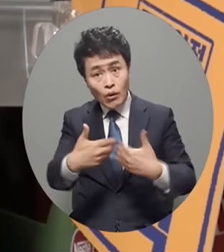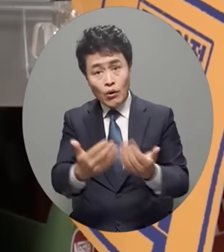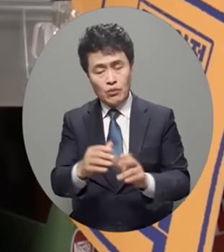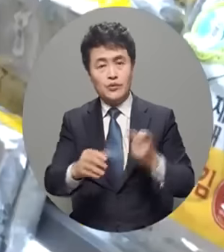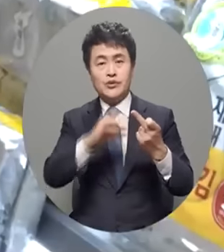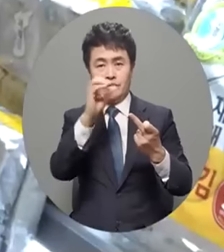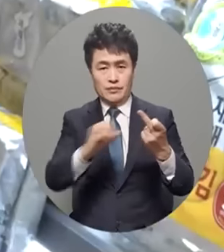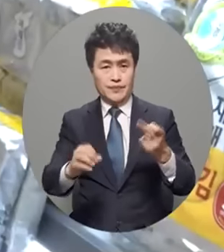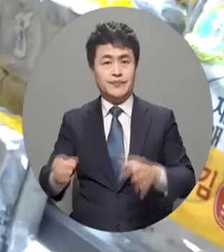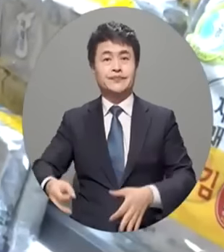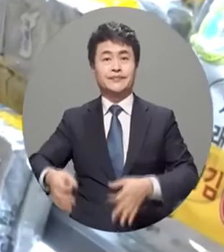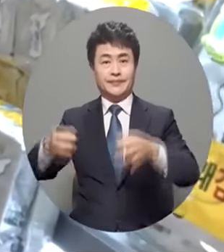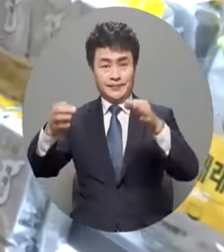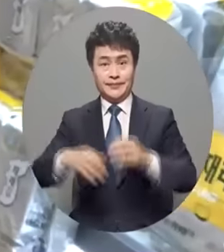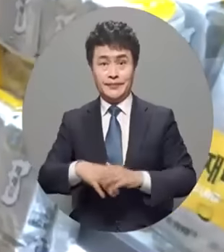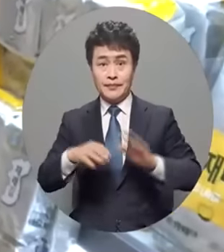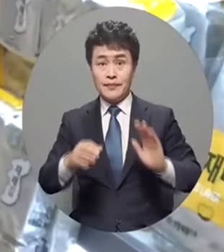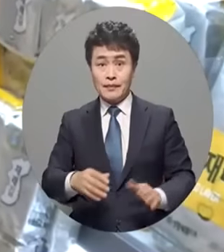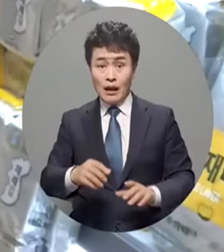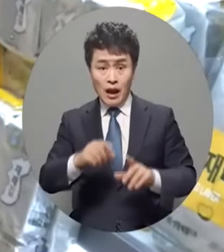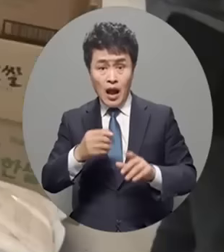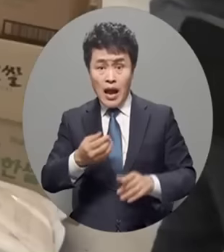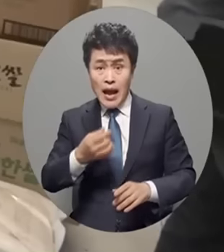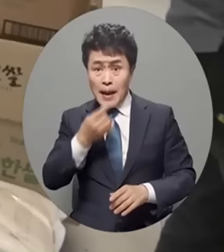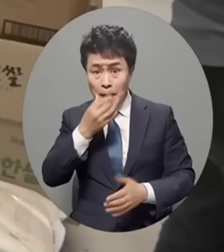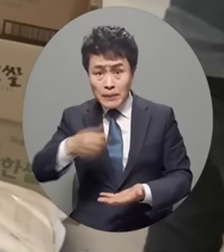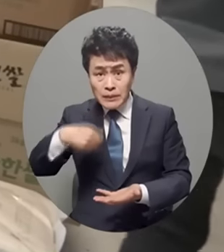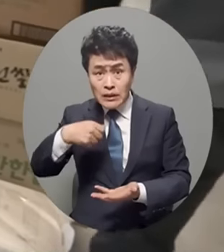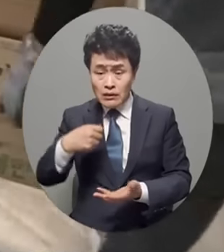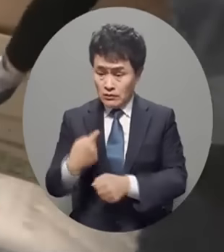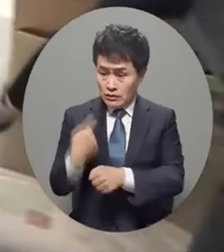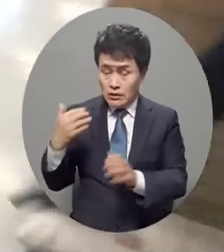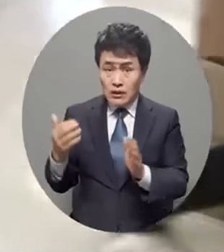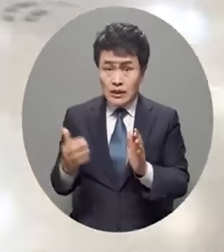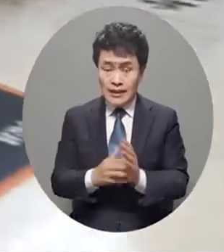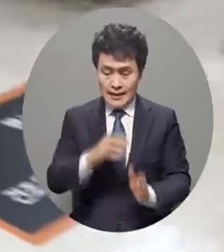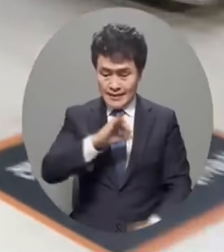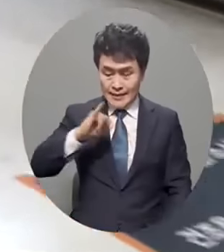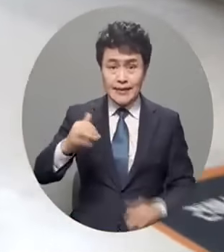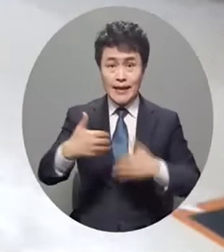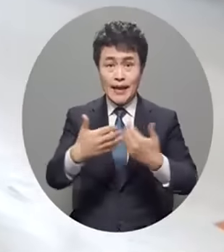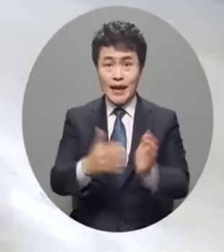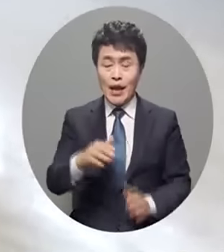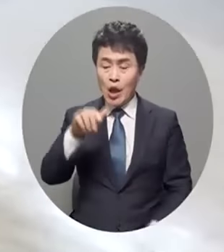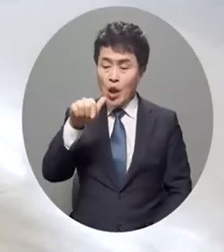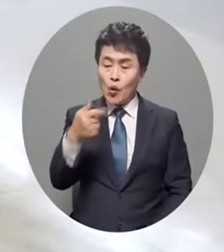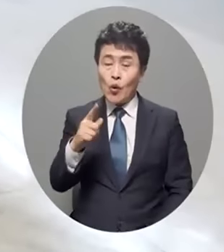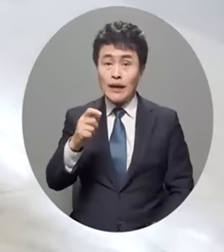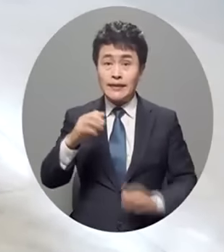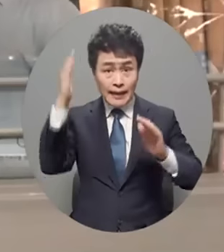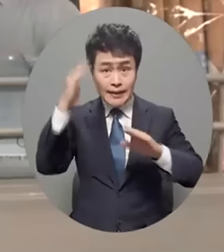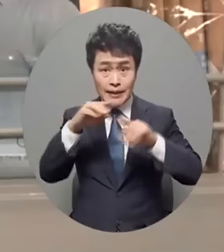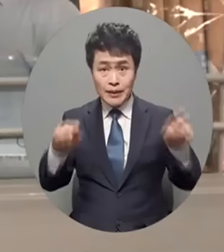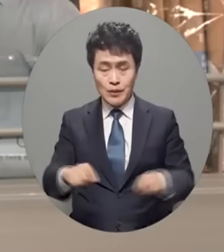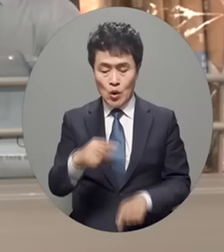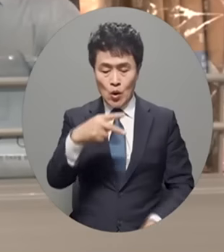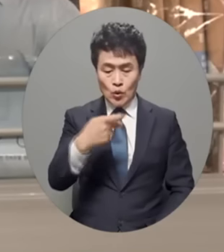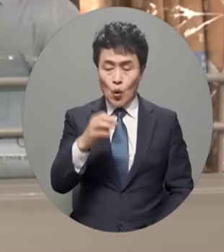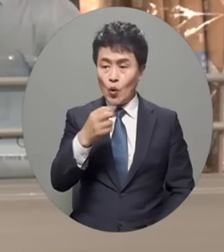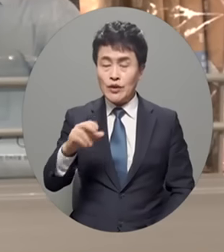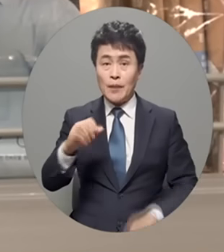12% 오릅니다. 밥상도 비상입니다. 지난달 CJ 제일제당, 광천김 등에 이어 동원 양반김이